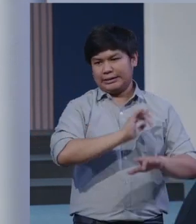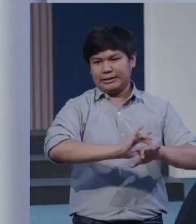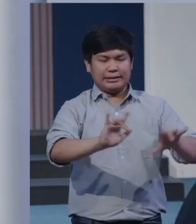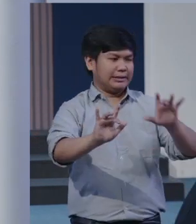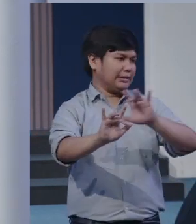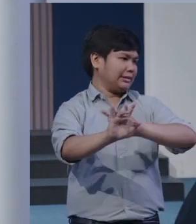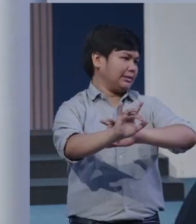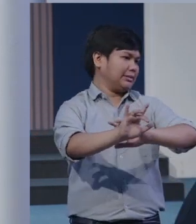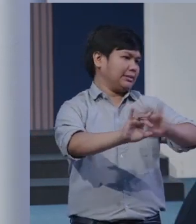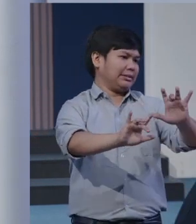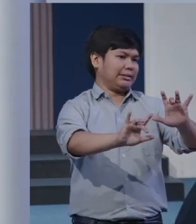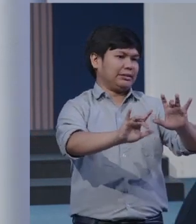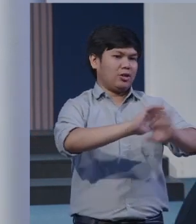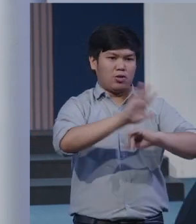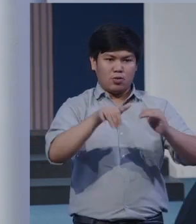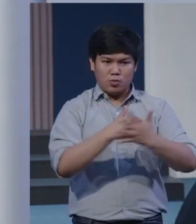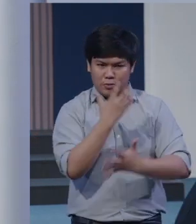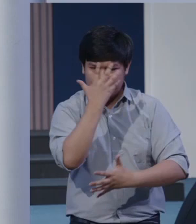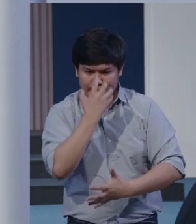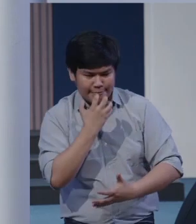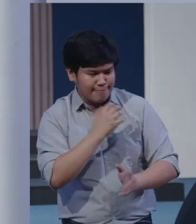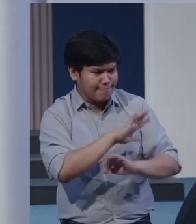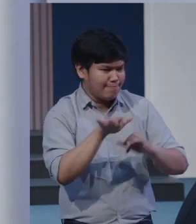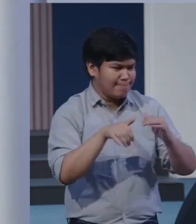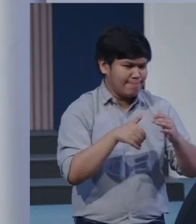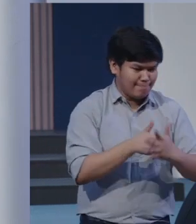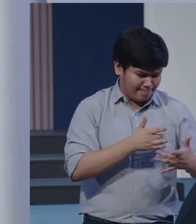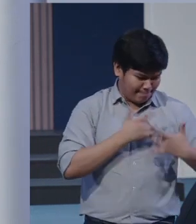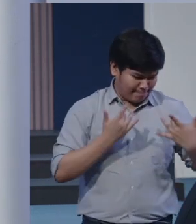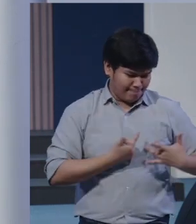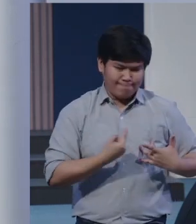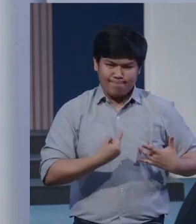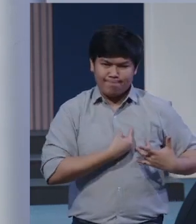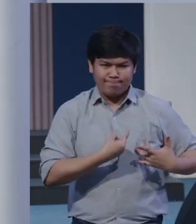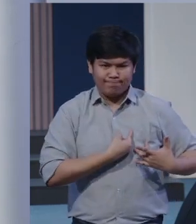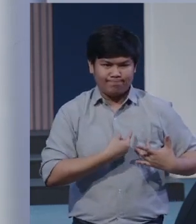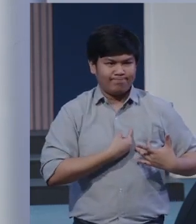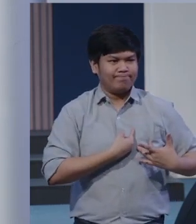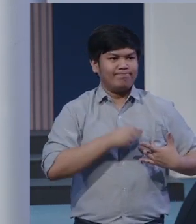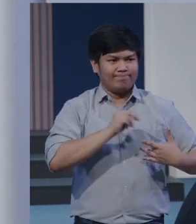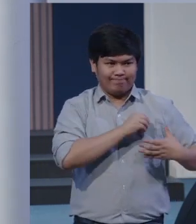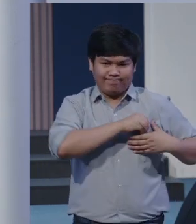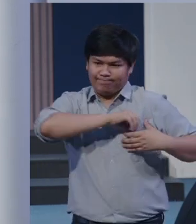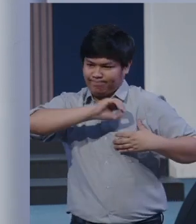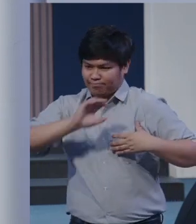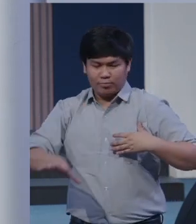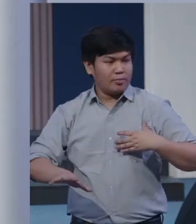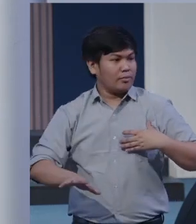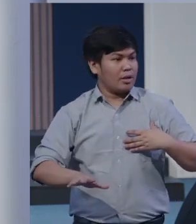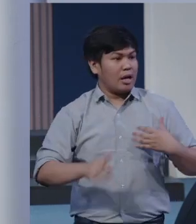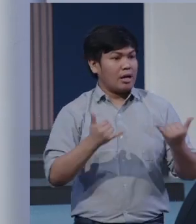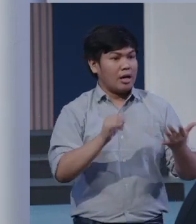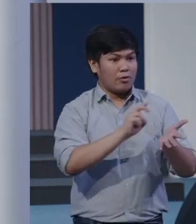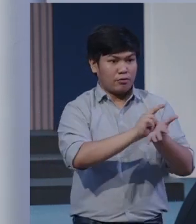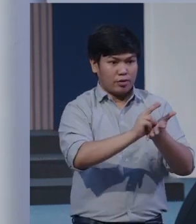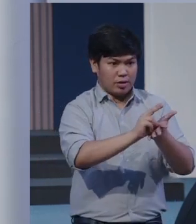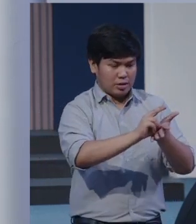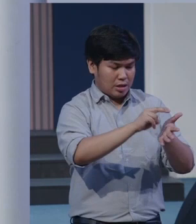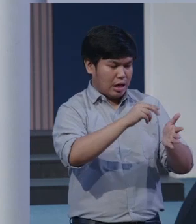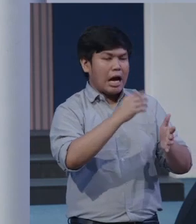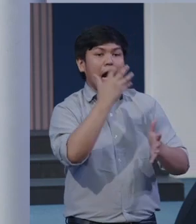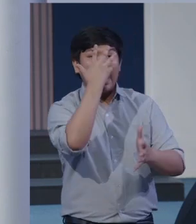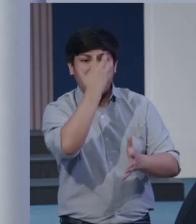nagmumula sa galit at poot na nasa loob ng ating mga puso Tingnan niyo yung mga inen numerate sa verse 8 ha